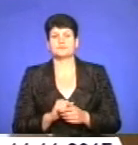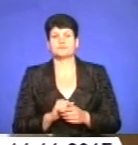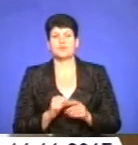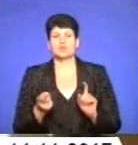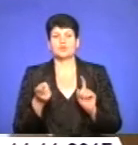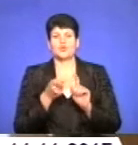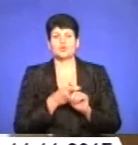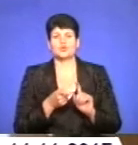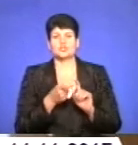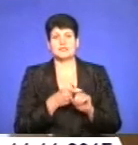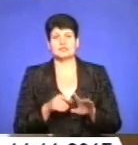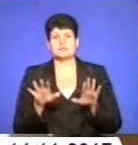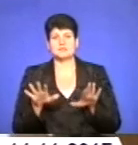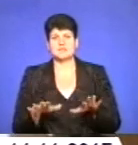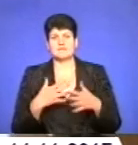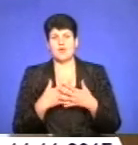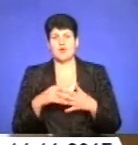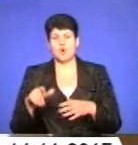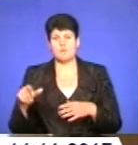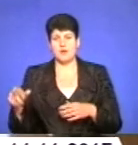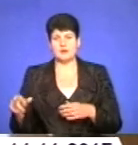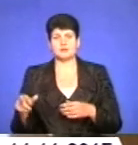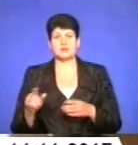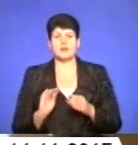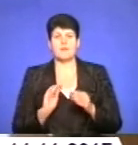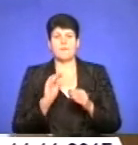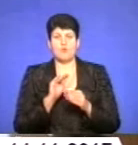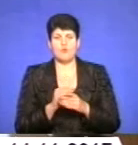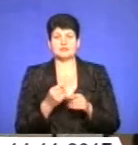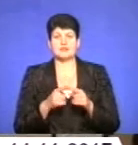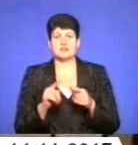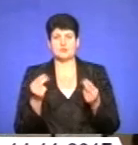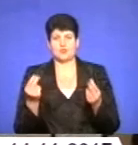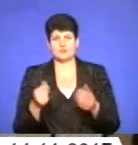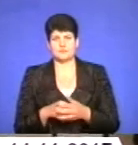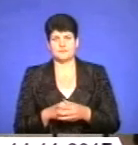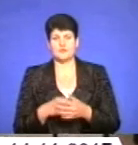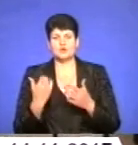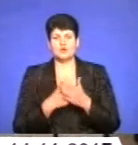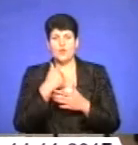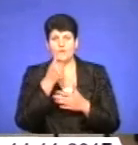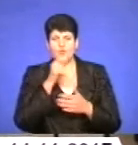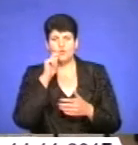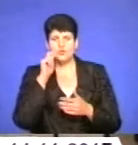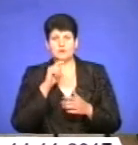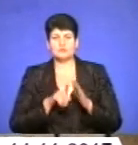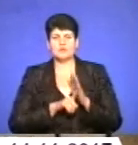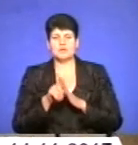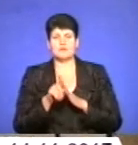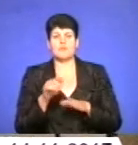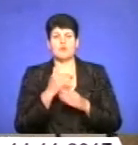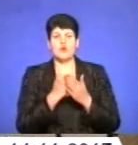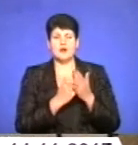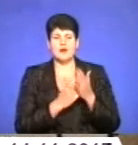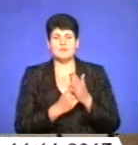долучалися і місцеві громади для поповнення цих коштів. З нового року в Україні стартує програма